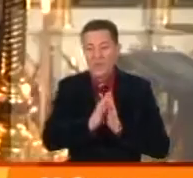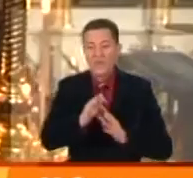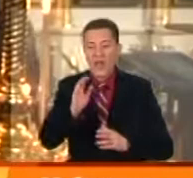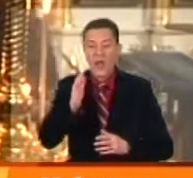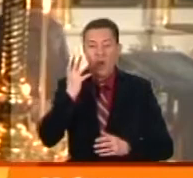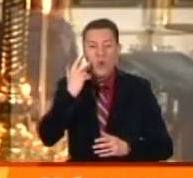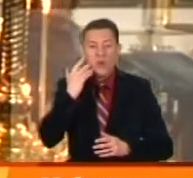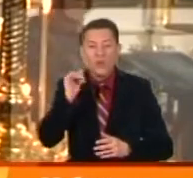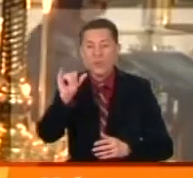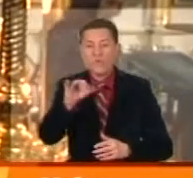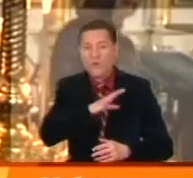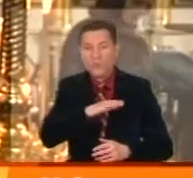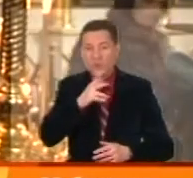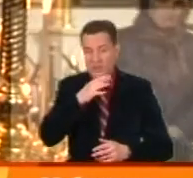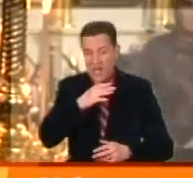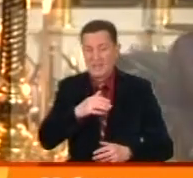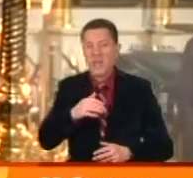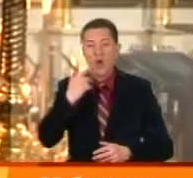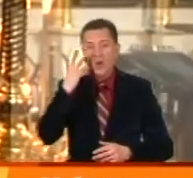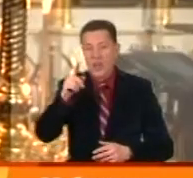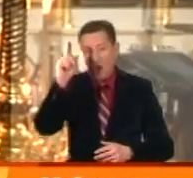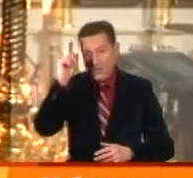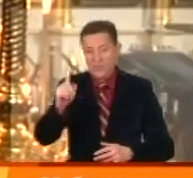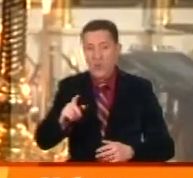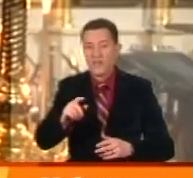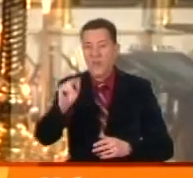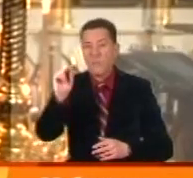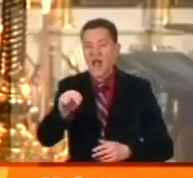час. Потім, коли Господь благословив їх сім'ю